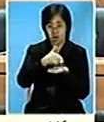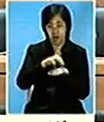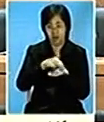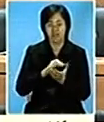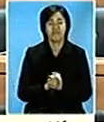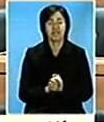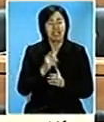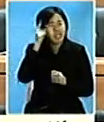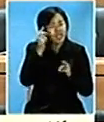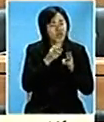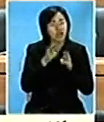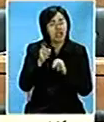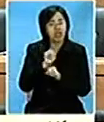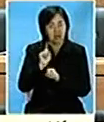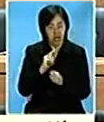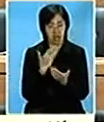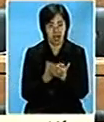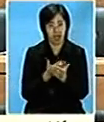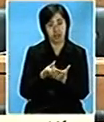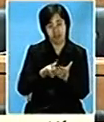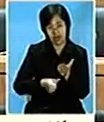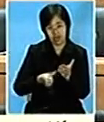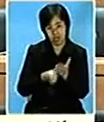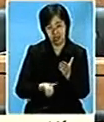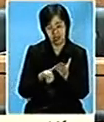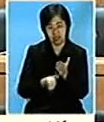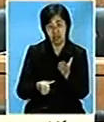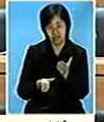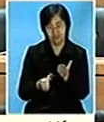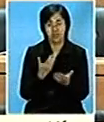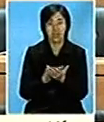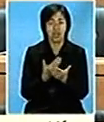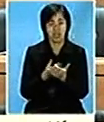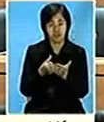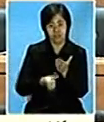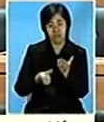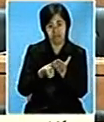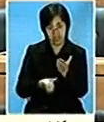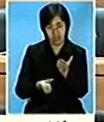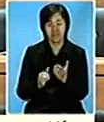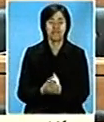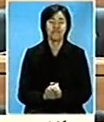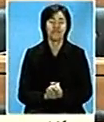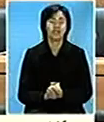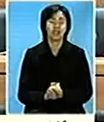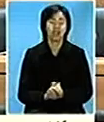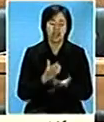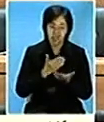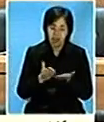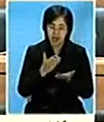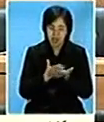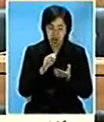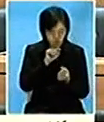านจะทำอย่างไรให้เงินภาษีบาปที่ท่านขึ้นไปครั้งนี้นี่นะครับใช้ให้คุ้มค่า